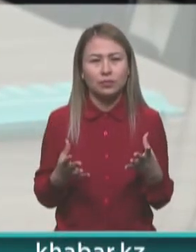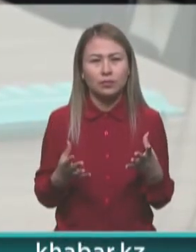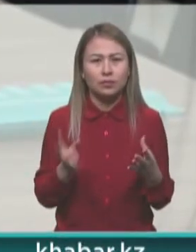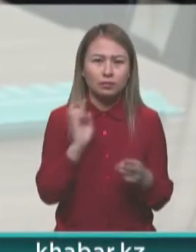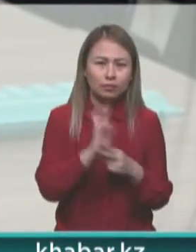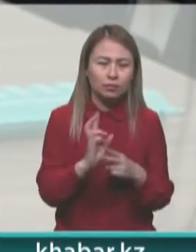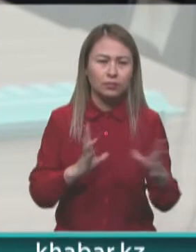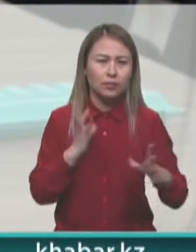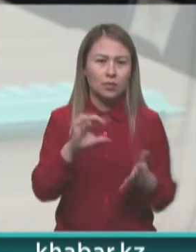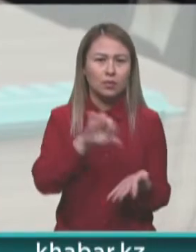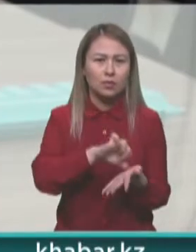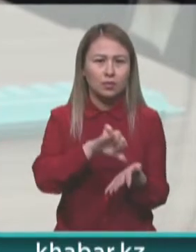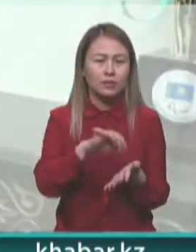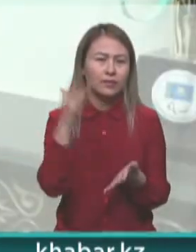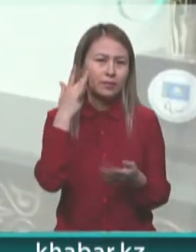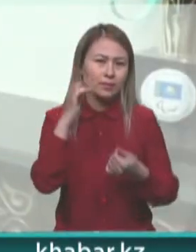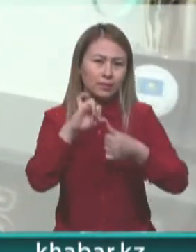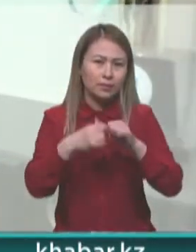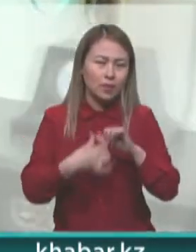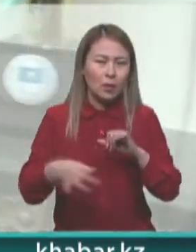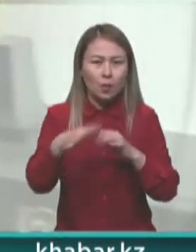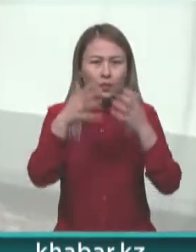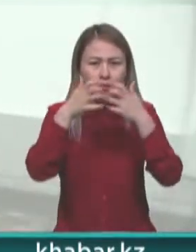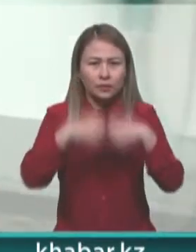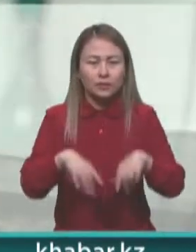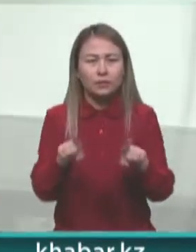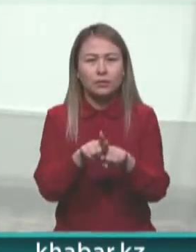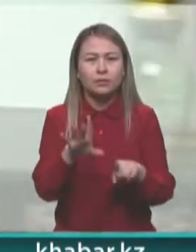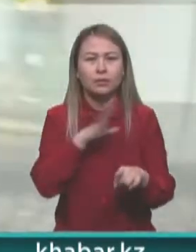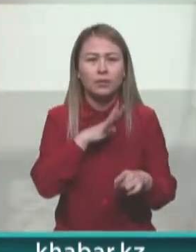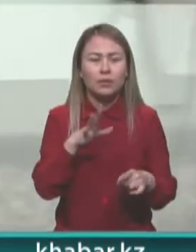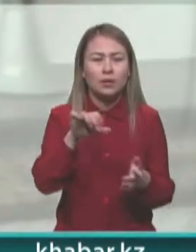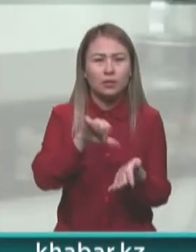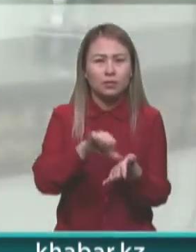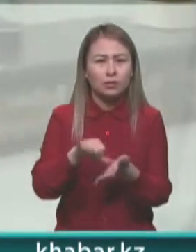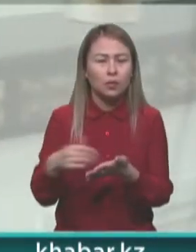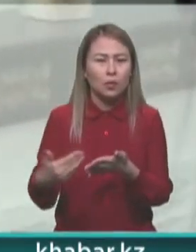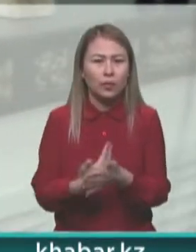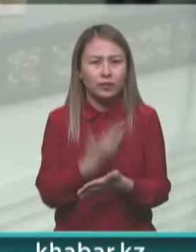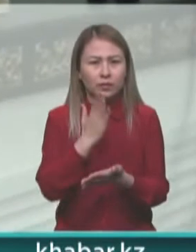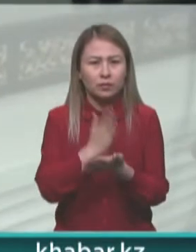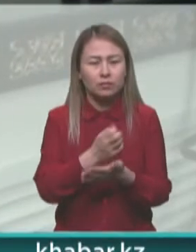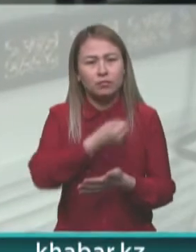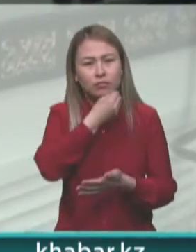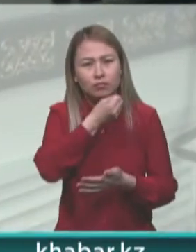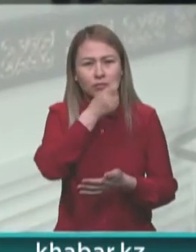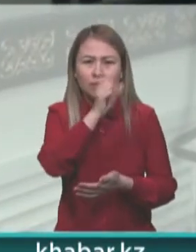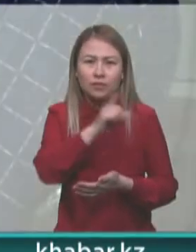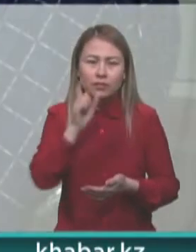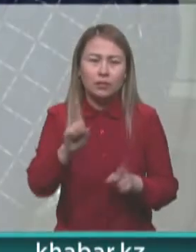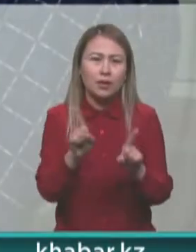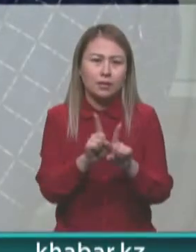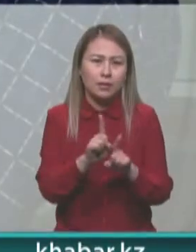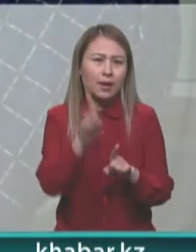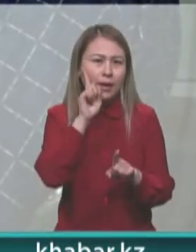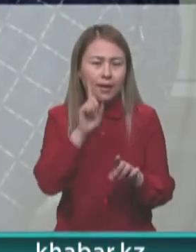барып, қатысып тұрамыз. Облыста күміс волонтерлер атты жаңа қозғалыс пайда болды. Аға буын өкілдері жастардан қалмай,